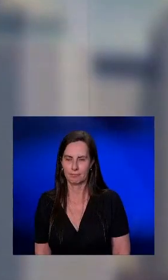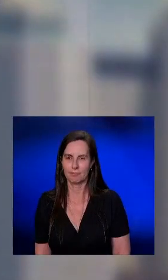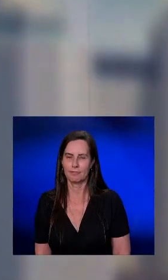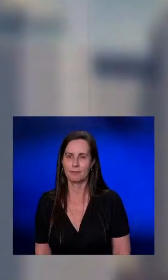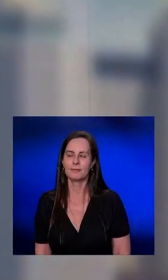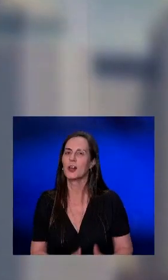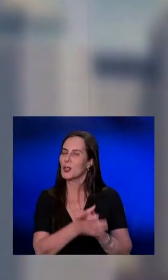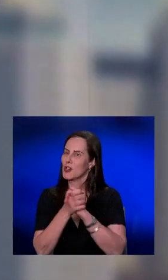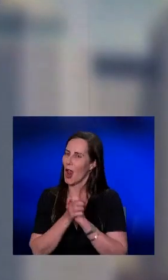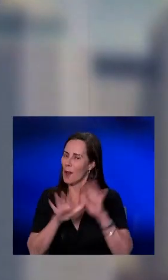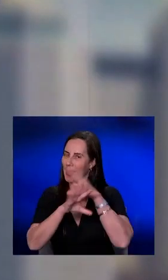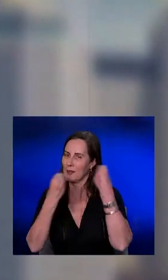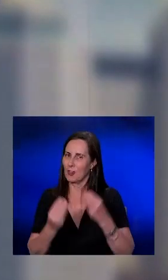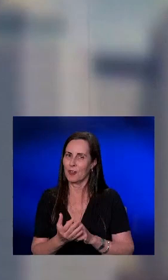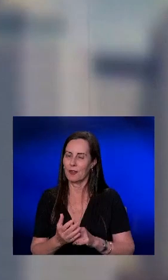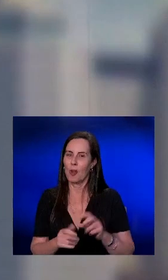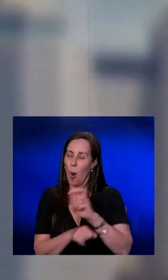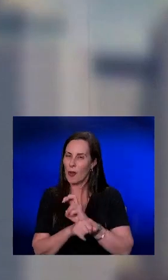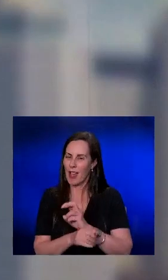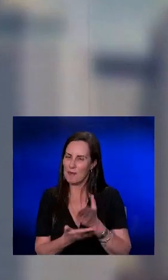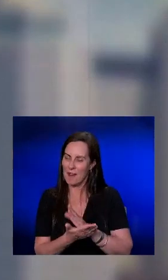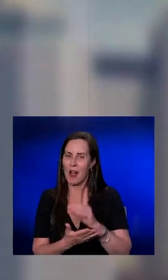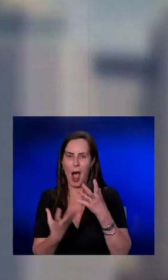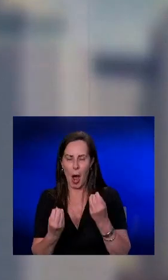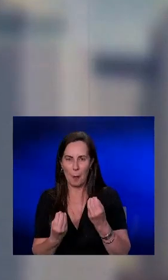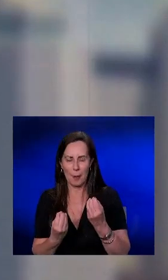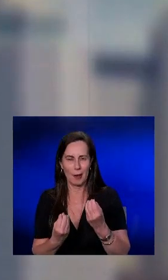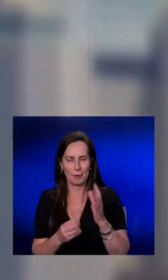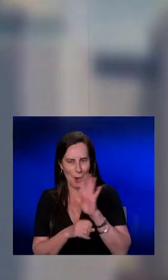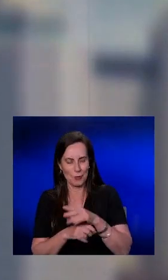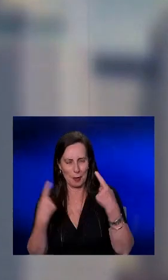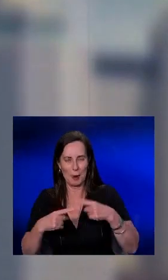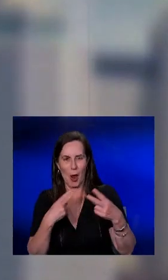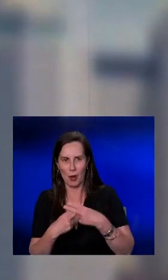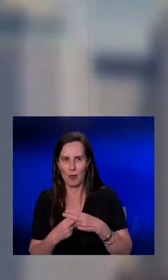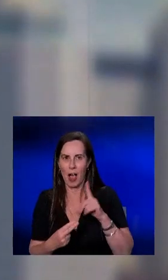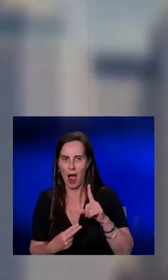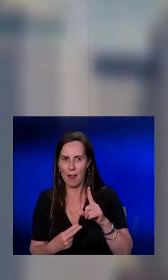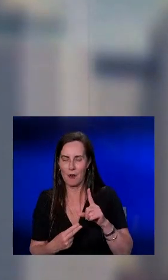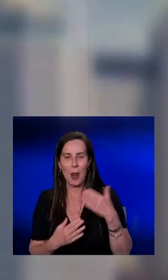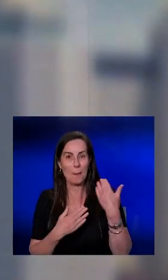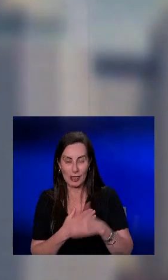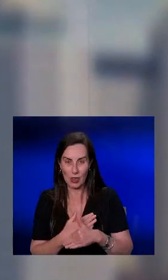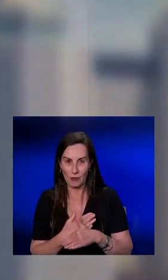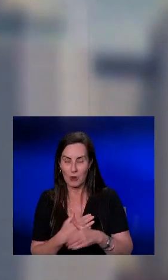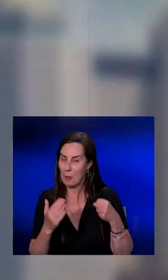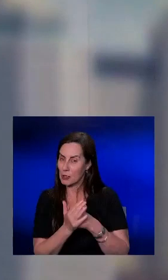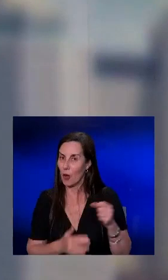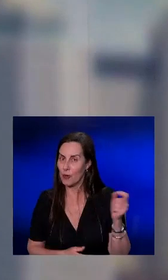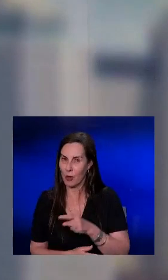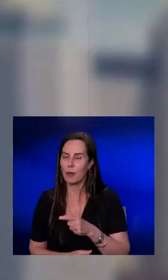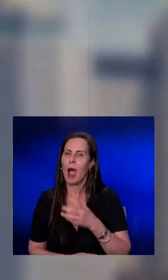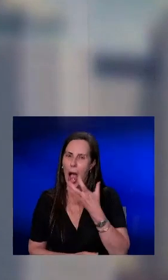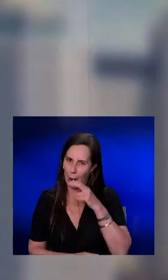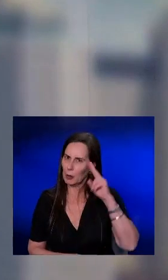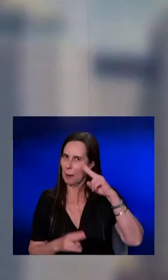שלום לכם וערב טוב, עונת מעבר במיטבה. הרבה מערכות ישפיעו לנו בימים הקרובים, אבל השורה התחתונה היא שבסוף השבוע יהיה חם